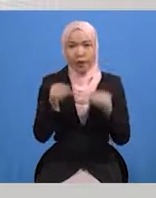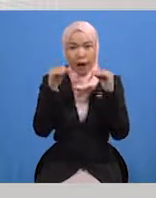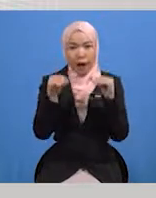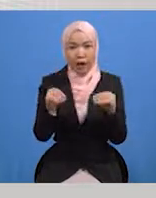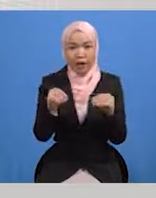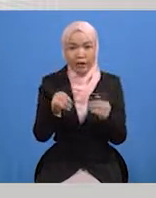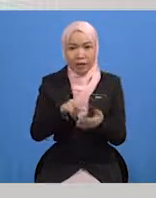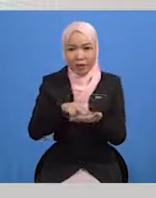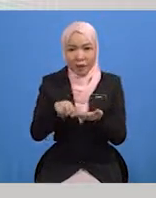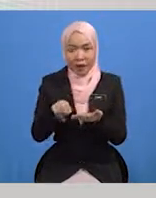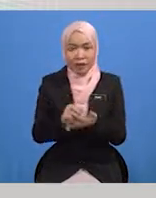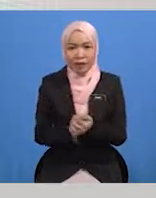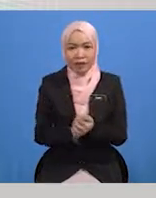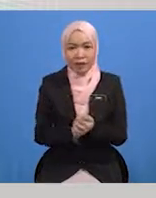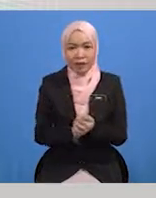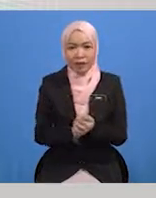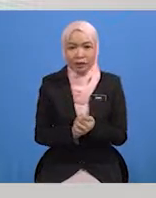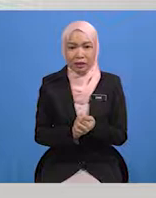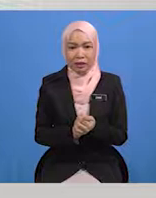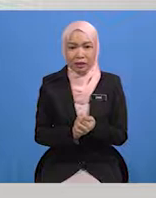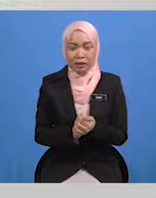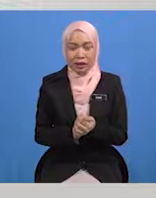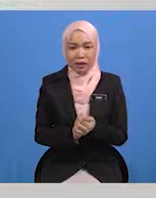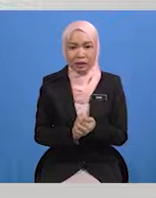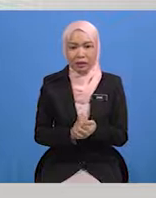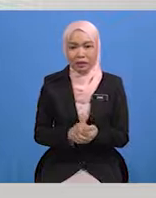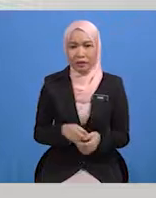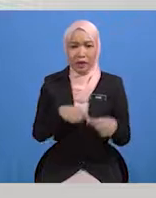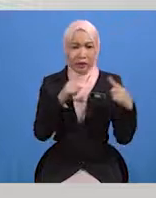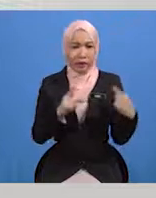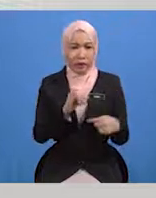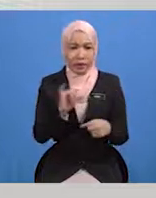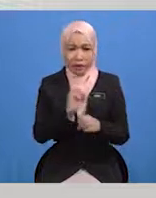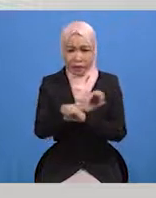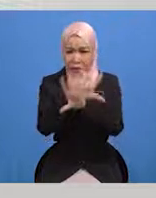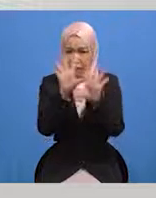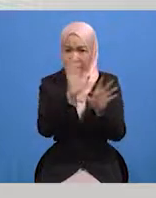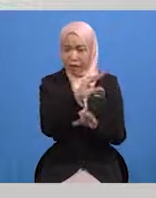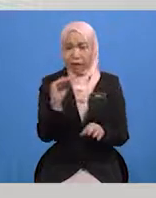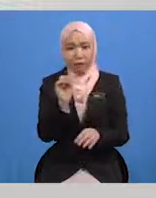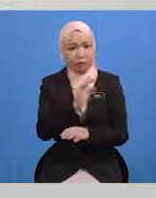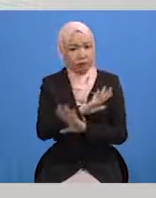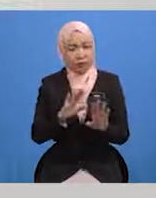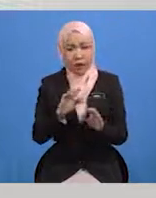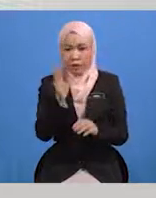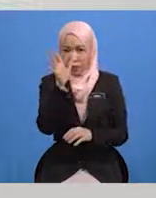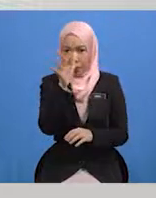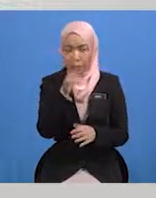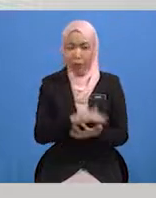Hatinya cukup terang. Lagi pula, dia tidak sombong.